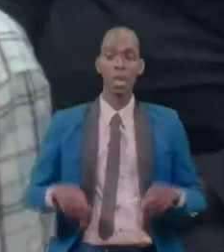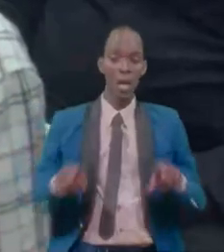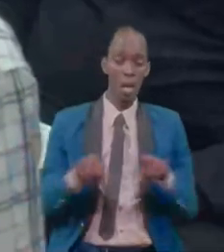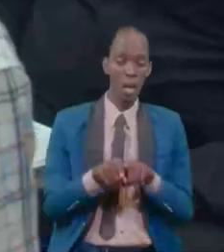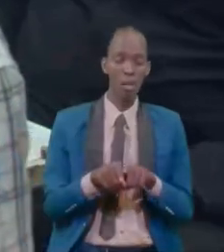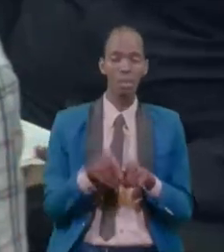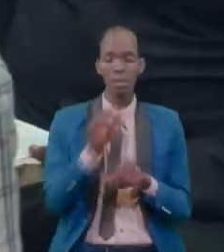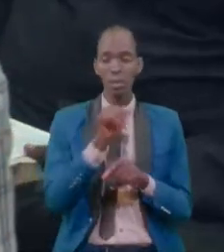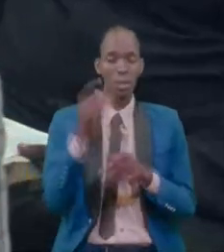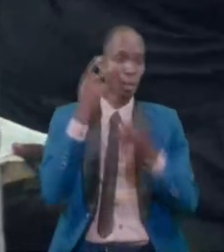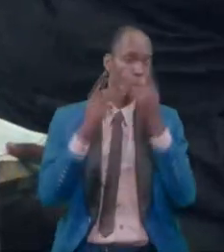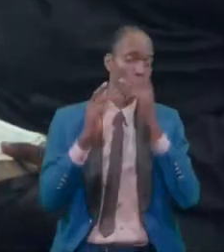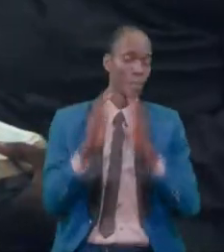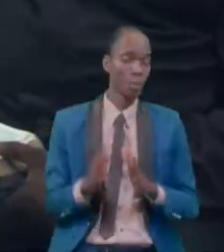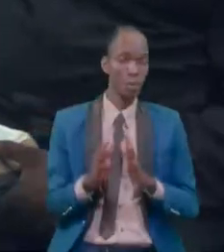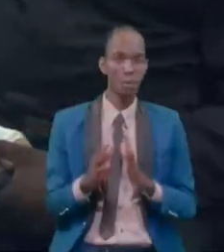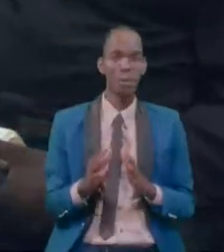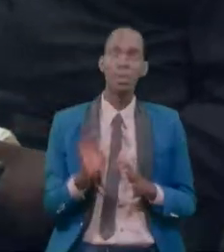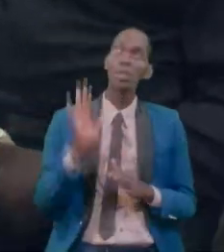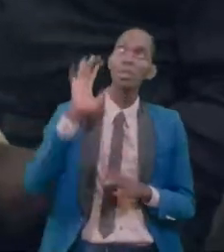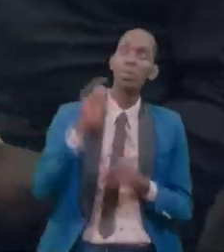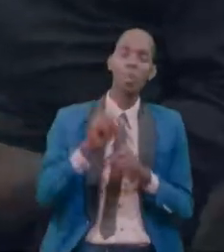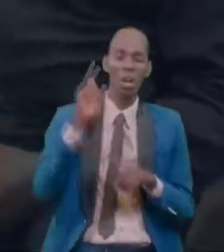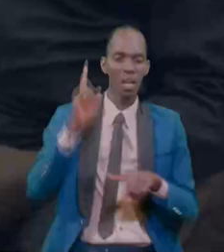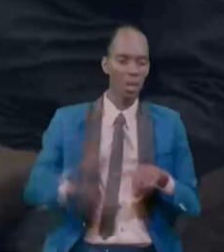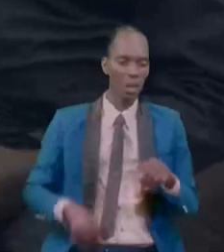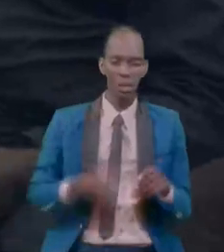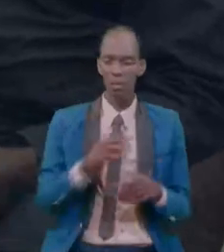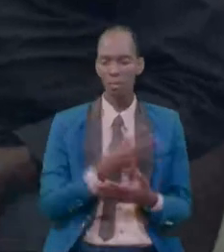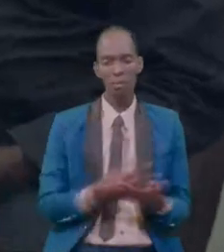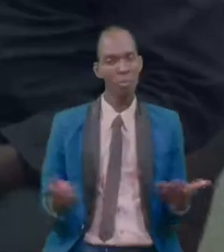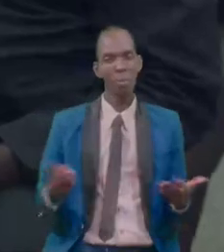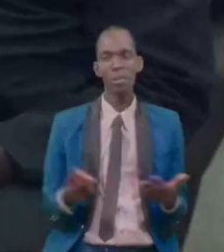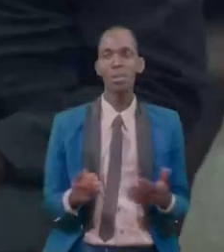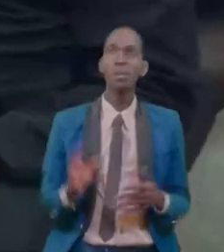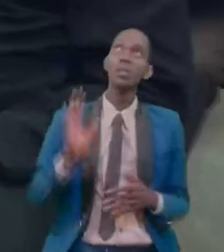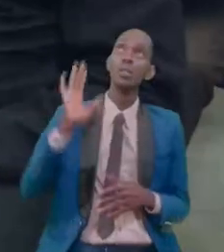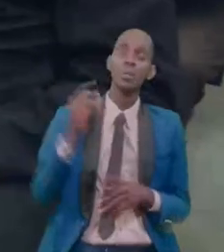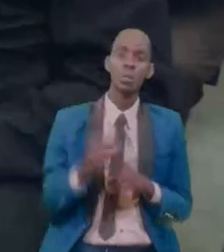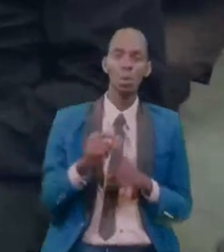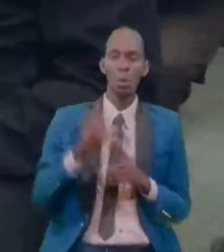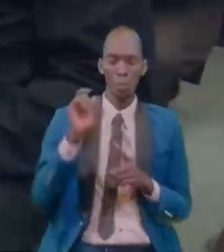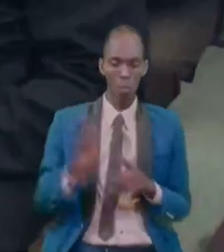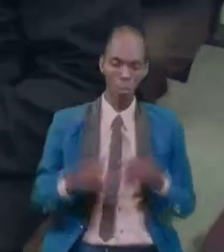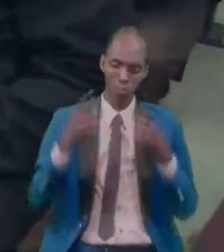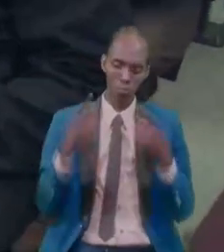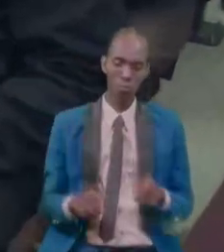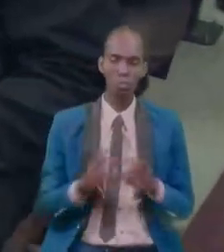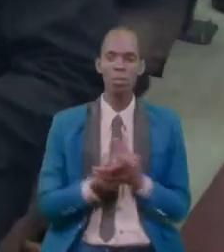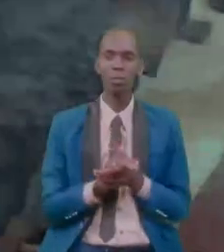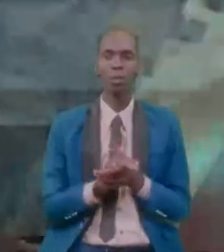prophète, sa parole ne peut tomber par terre. Ce doit